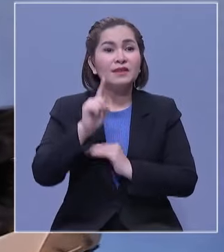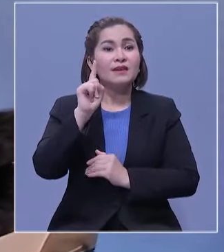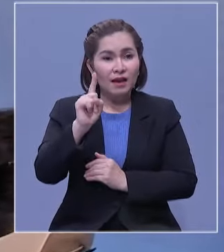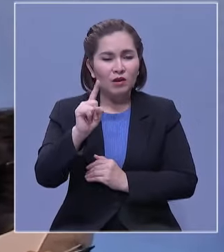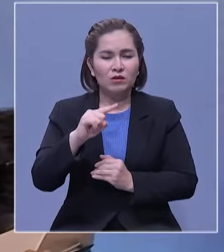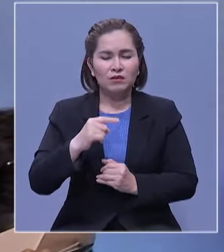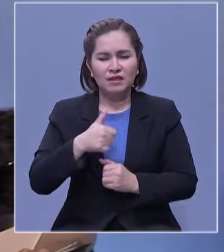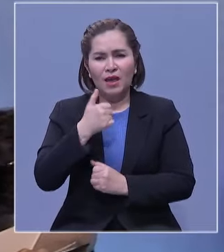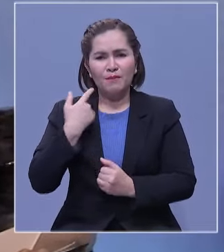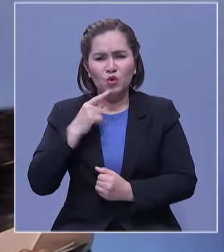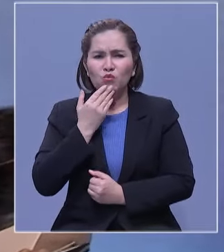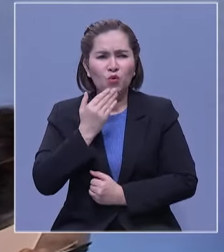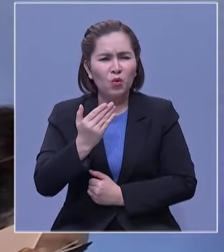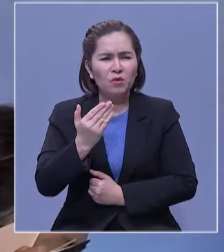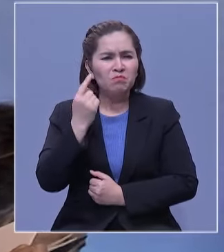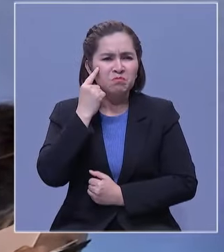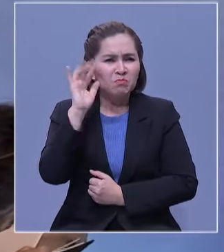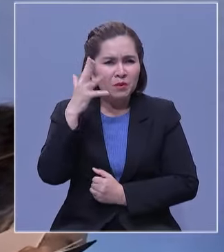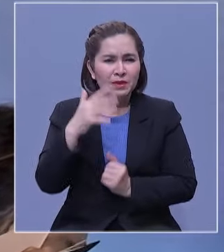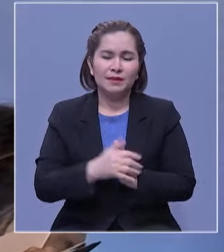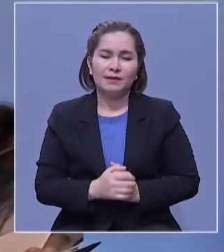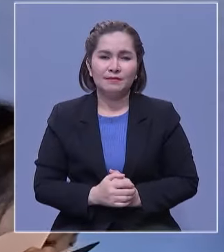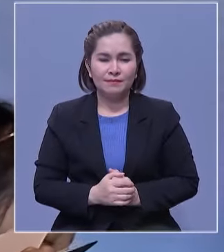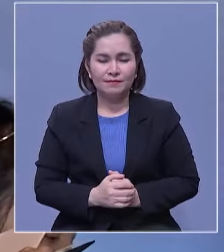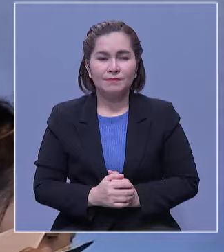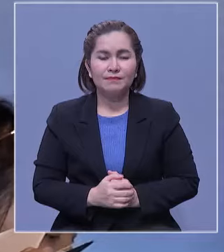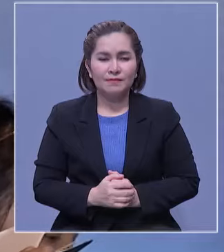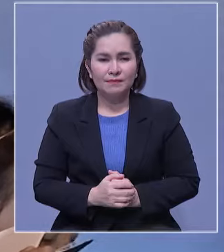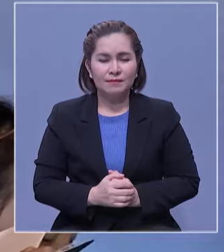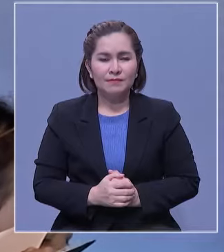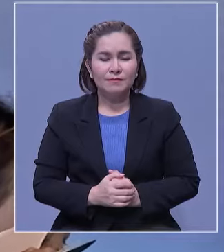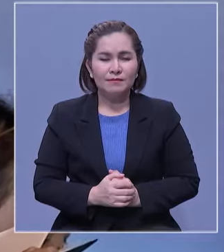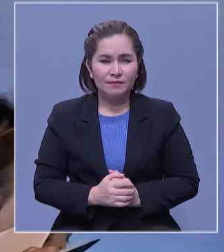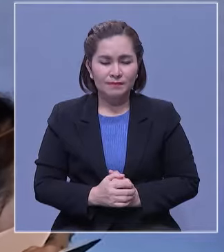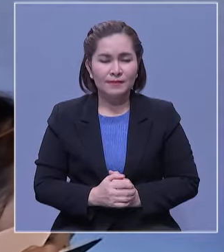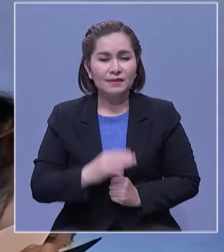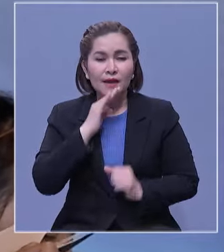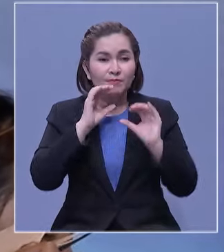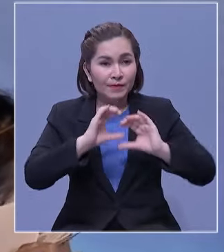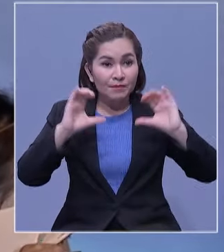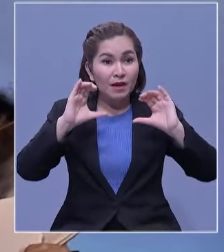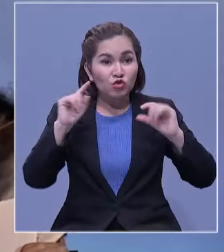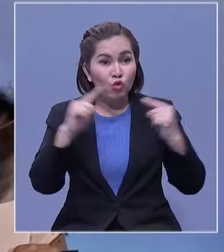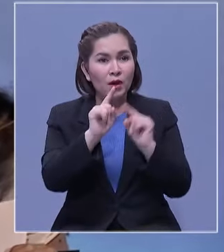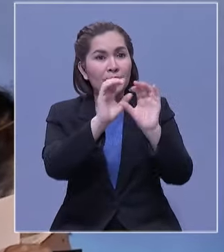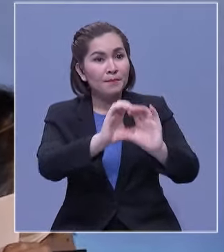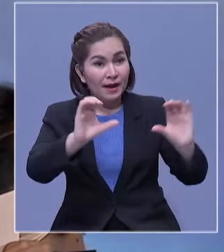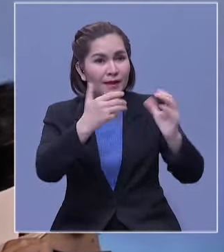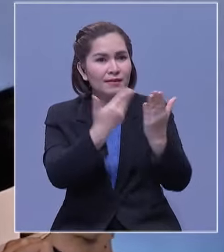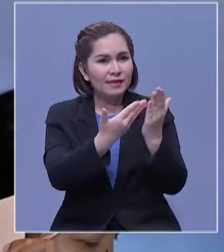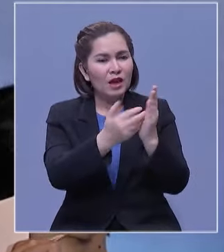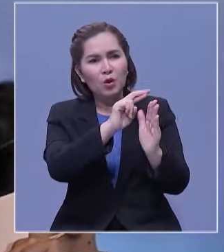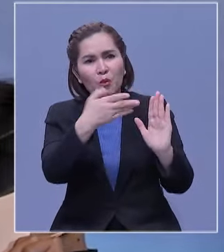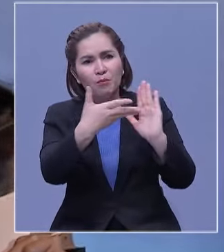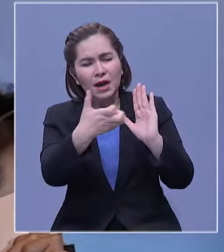เอ่อผมคิดว่าเอ่อถ้าเกิดรัฐบาลสามารถทำเรื่องเบิกจ่ายภาครัฐผมว่าจะช่วย